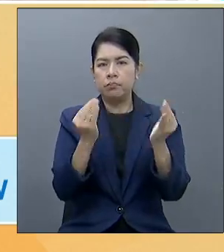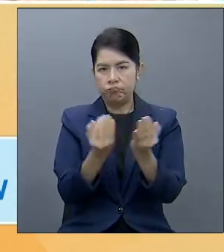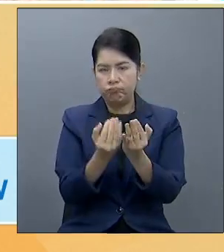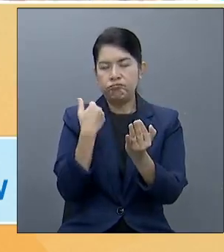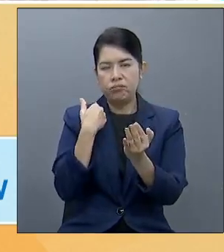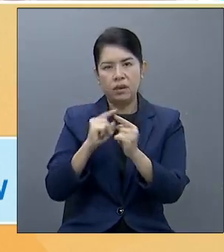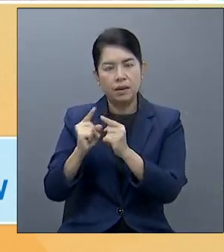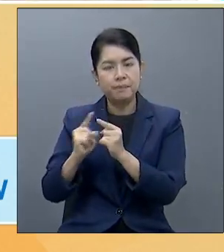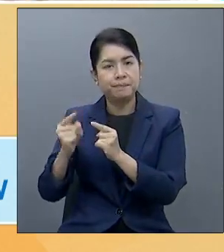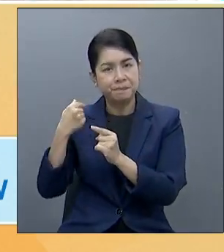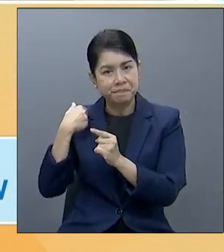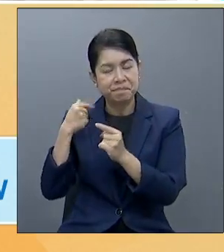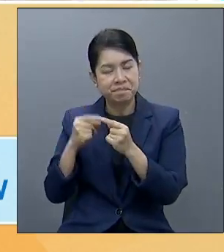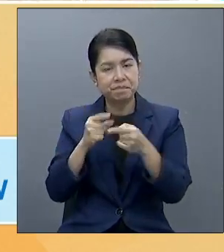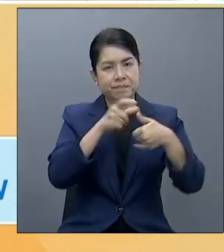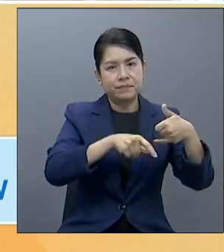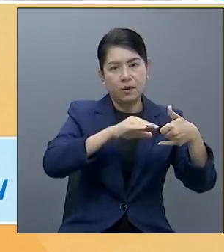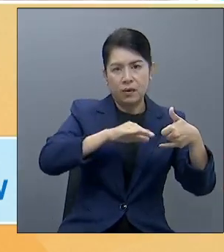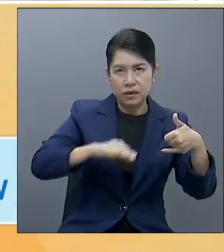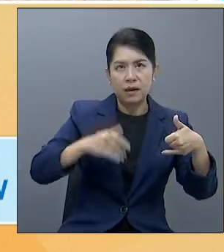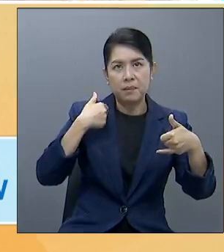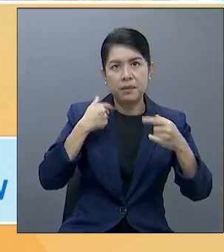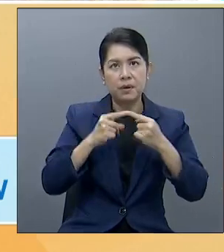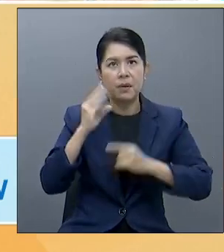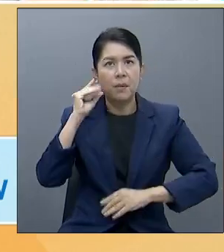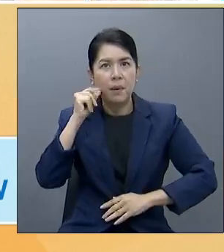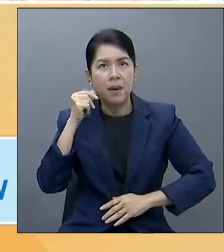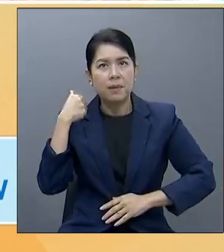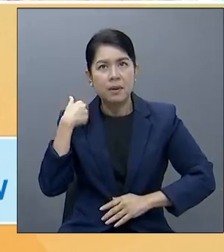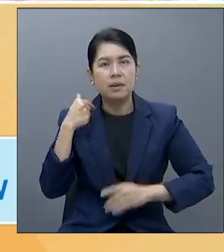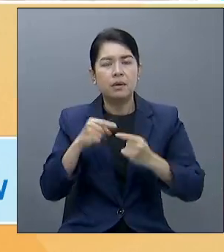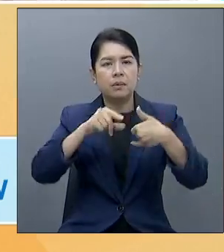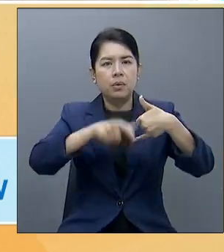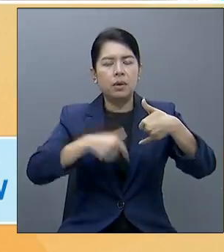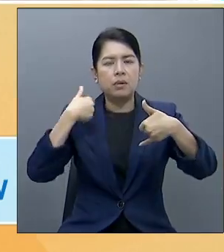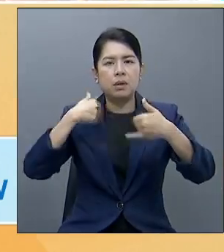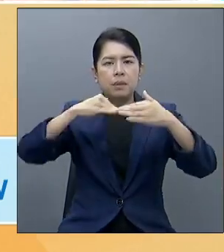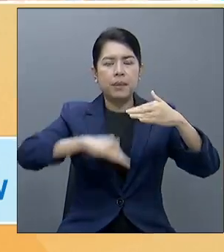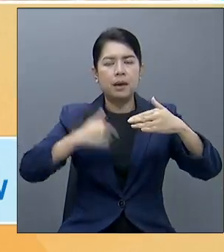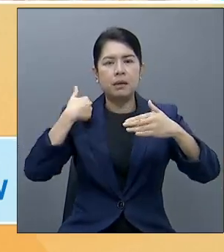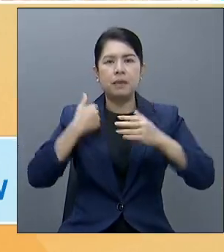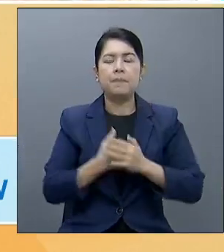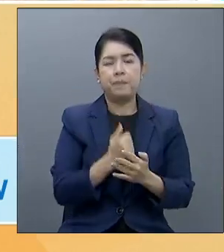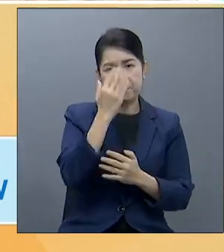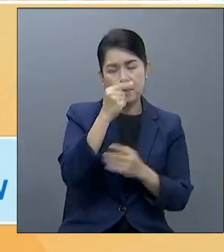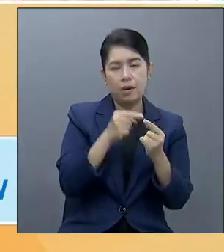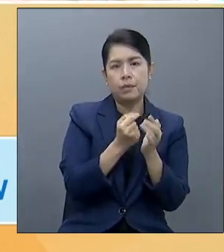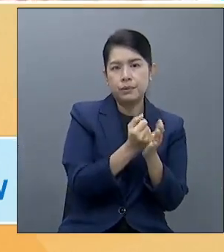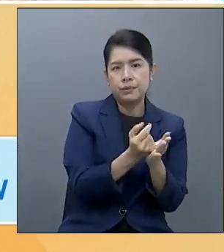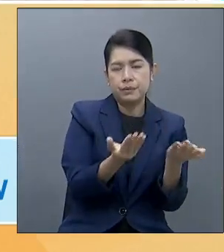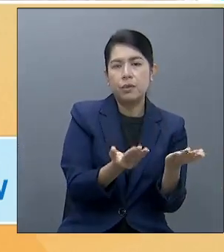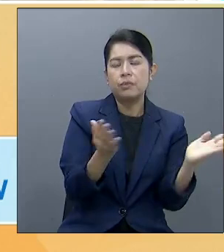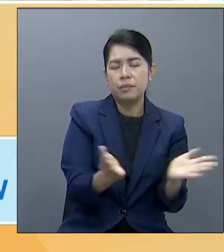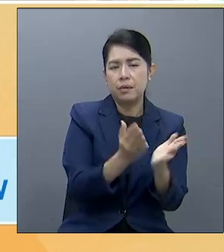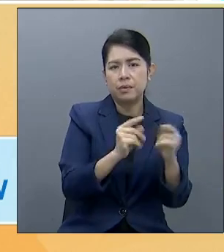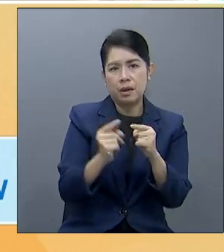ายมีเด็กยังไงมีพ่อแม่เป็นพ่อแม่แหวนกลางหรือว่าครอบครัวแหวนกลางพ่อแม่เลี้ยงเดี่ยวเงี้ยเพื่อเราจะได้ชุมชนจะได้เข้าไปช่วยเหลือได้ตรงจุดมากขึ้น